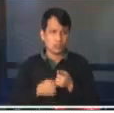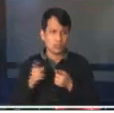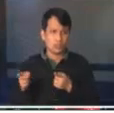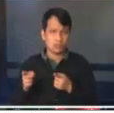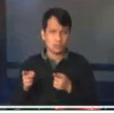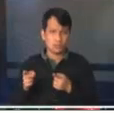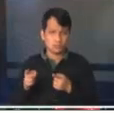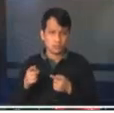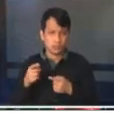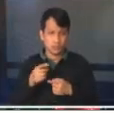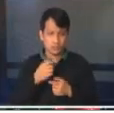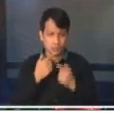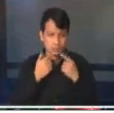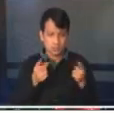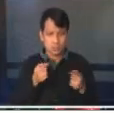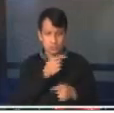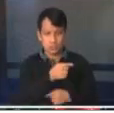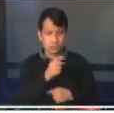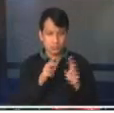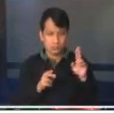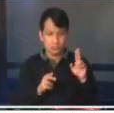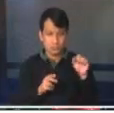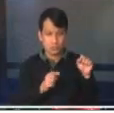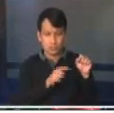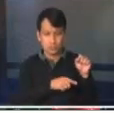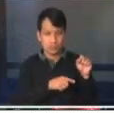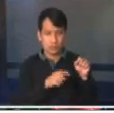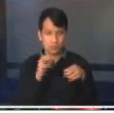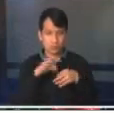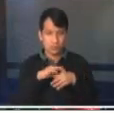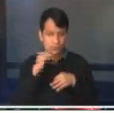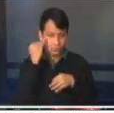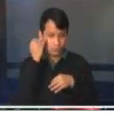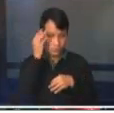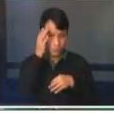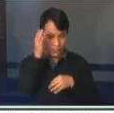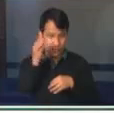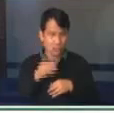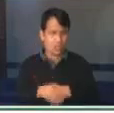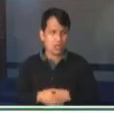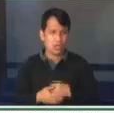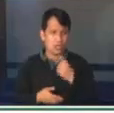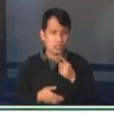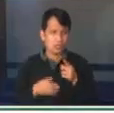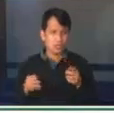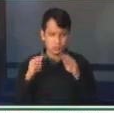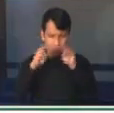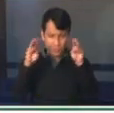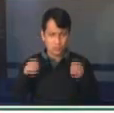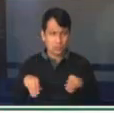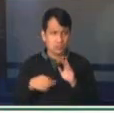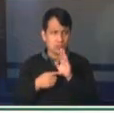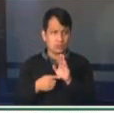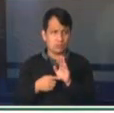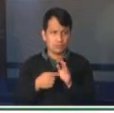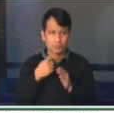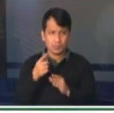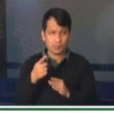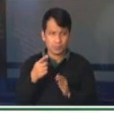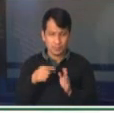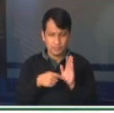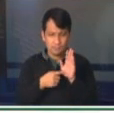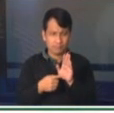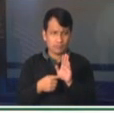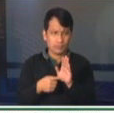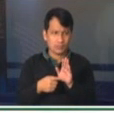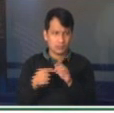Inati po naman ni Pangulong Rodrigo Duterte si US President-elect Joe Biden sa pahayag po ng Malacañang. Sinabi ng Pangulo na matagal